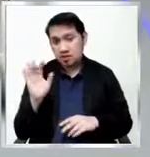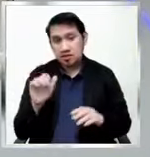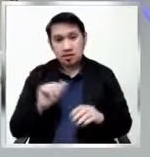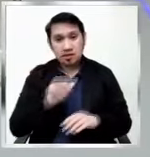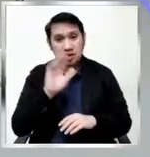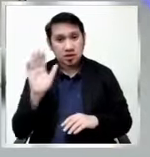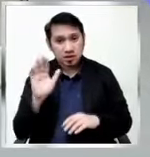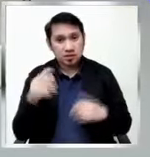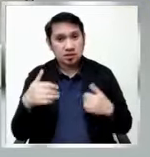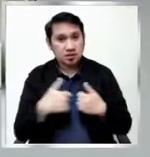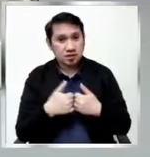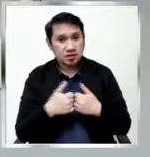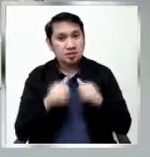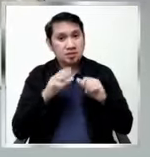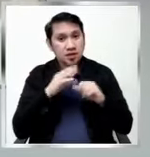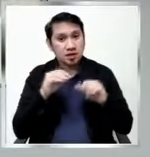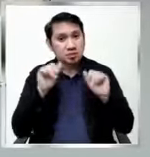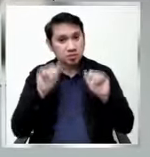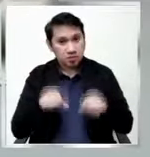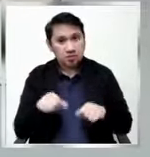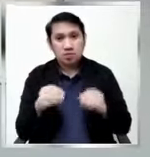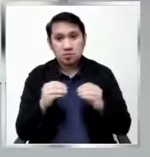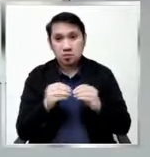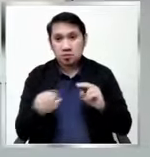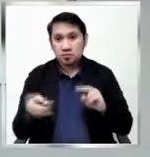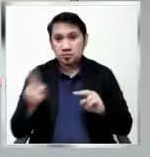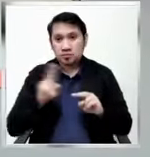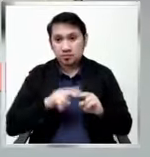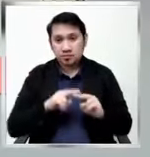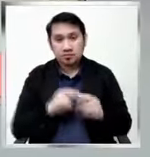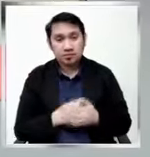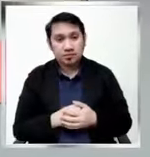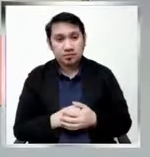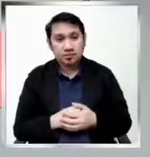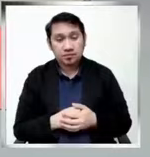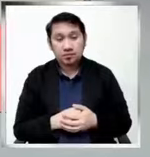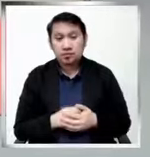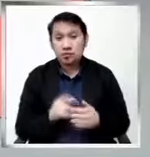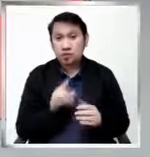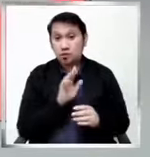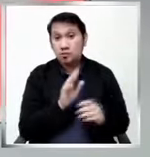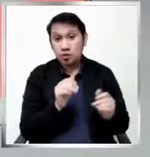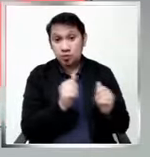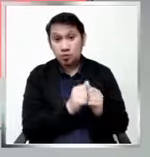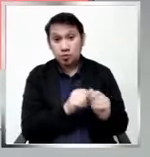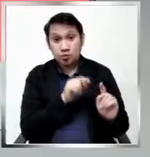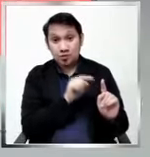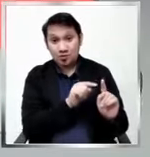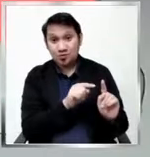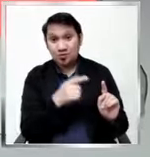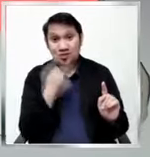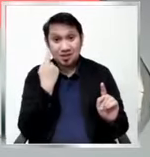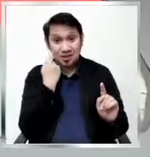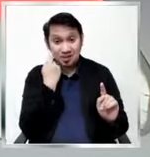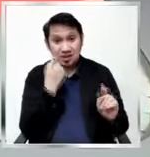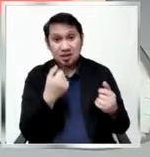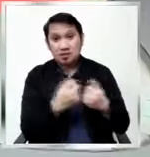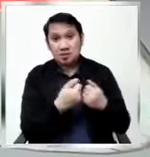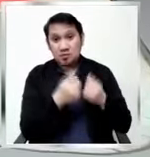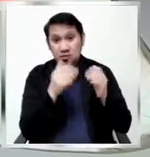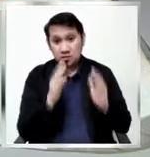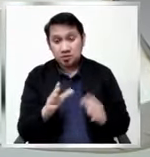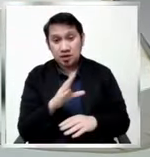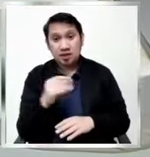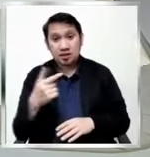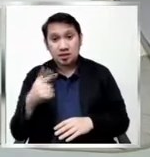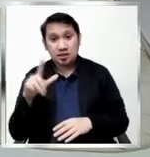At posible pa yung madagdagan sa laban ni Pinoy boxer Eumir Marcial mamaya at ng Gilas Pilipinas bukas.